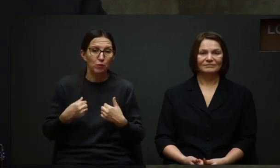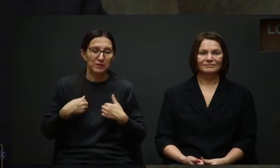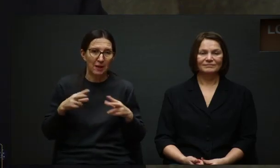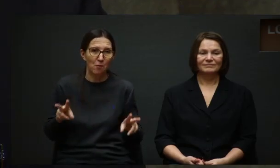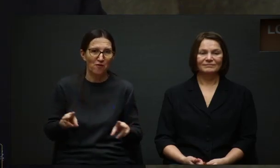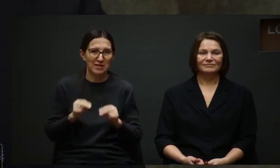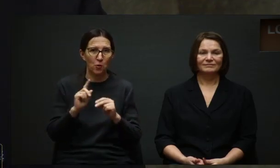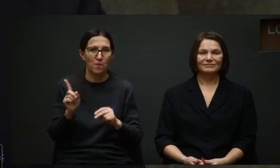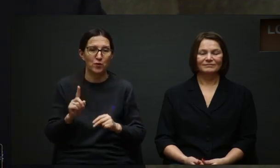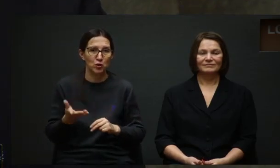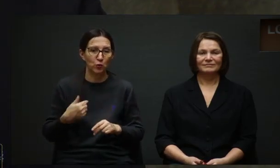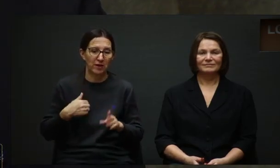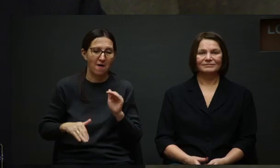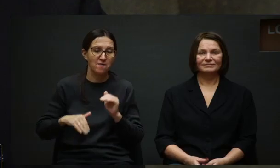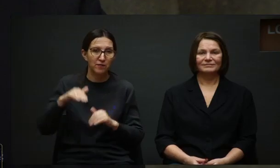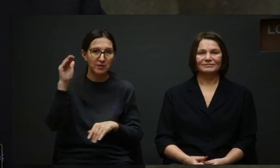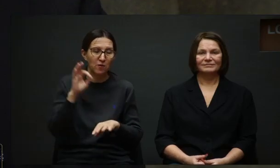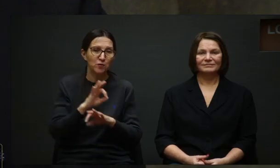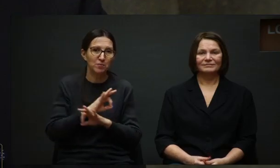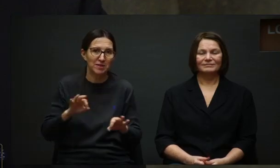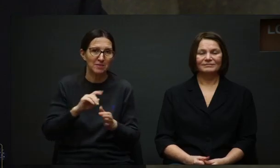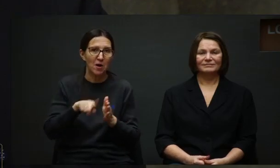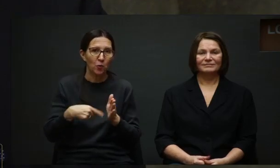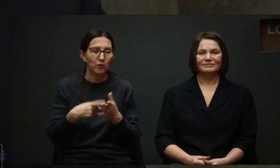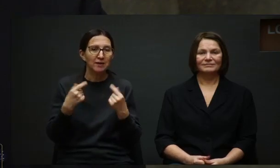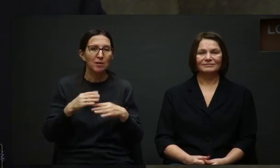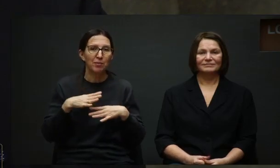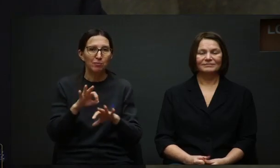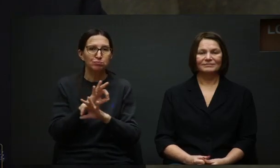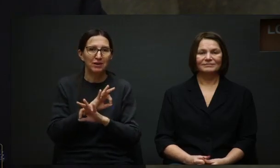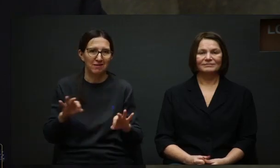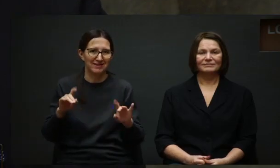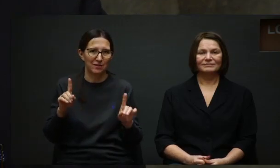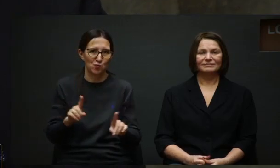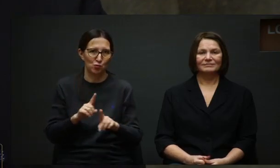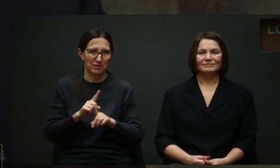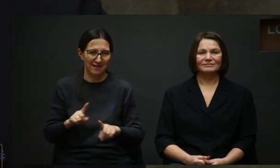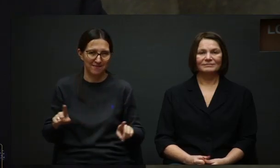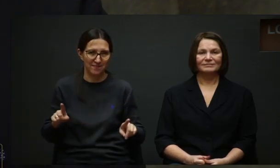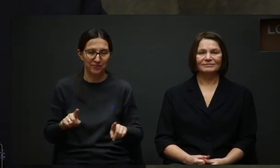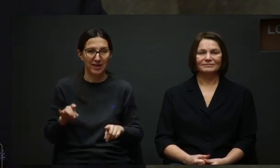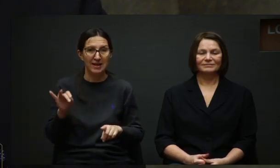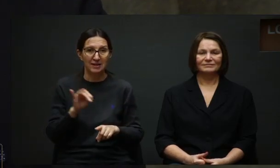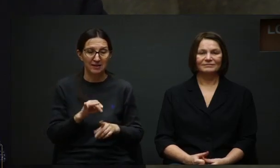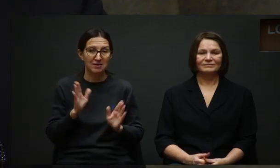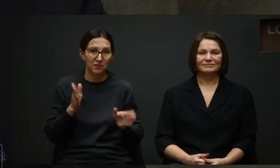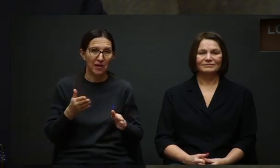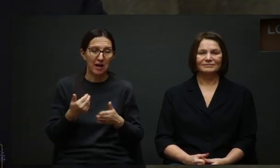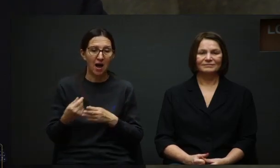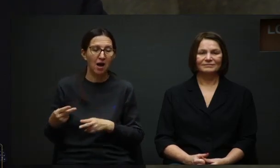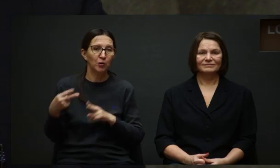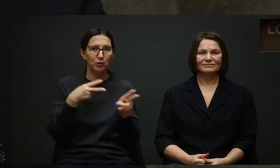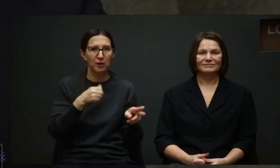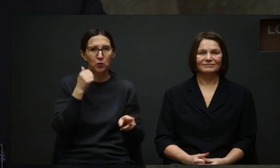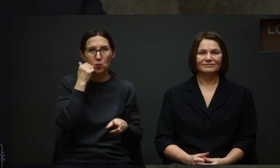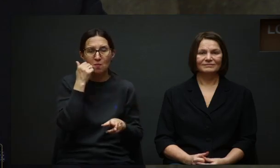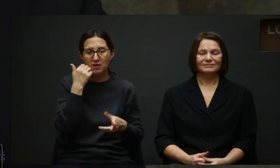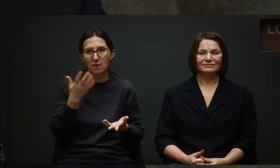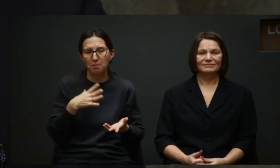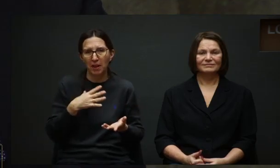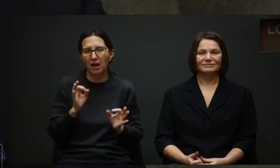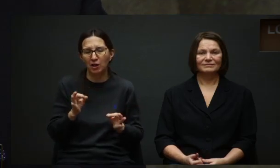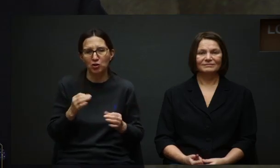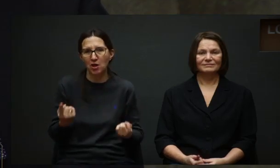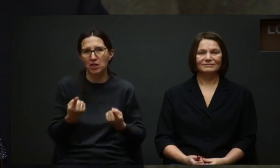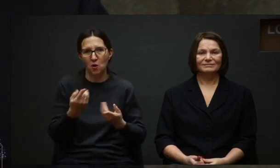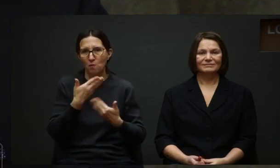что я выросла в изумительном городе, где были прекрасные музеи. Доехать до Москвы было не таким обычным